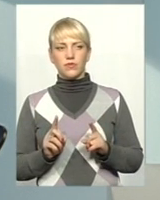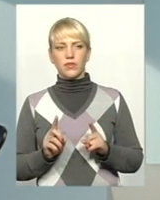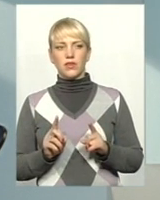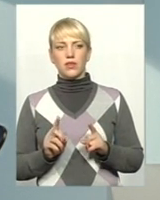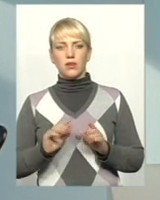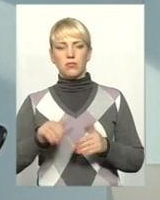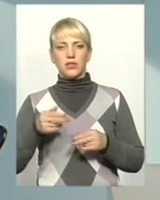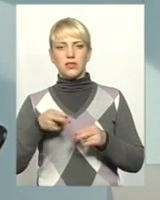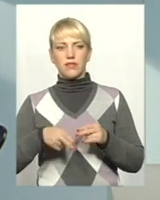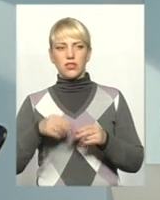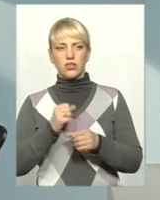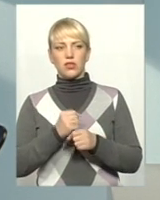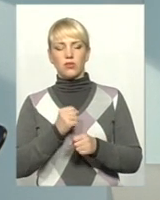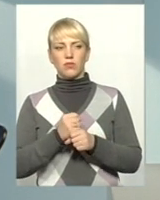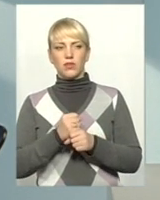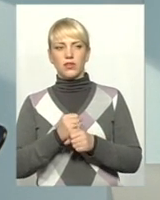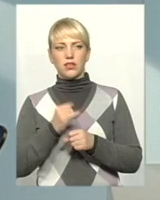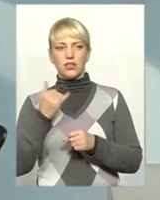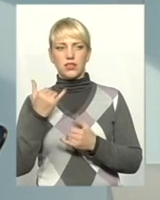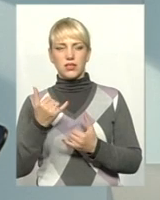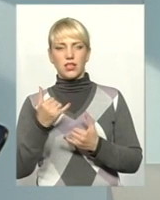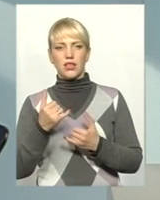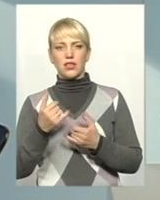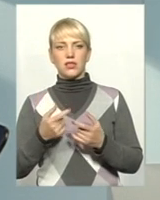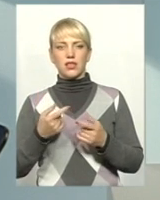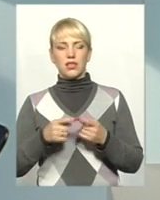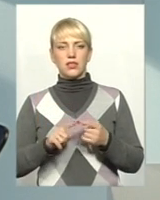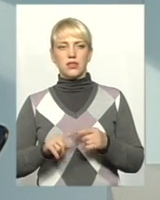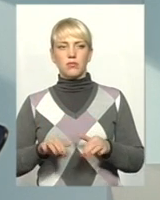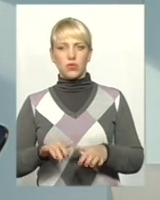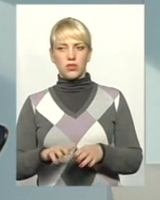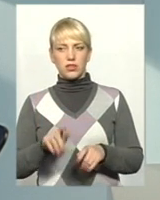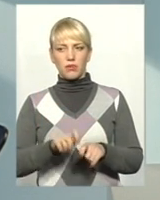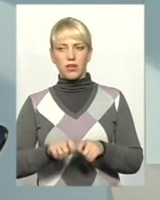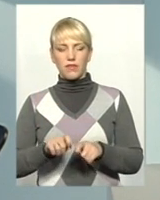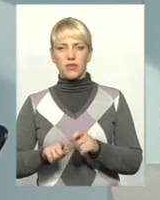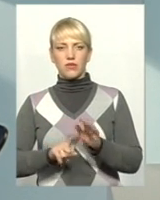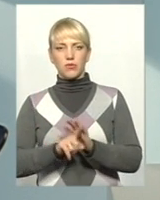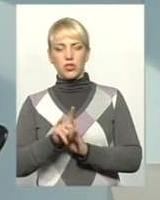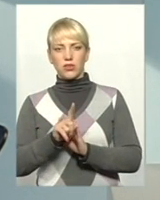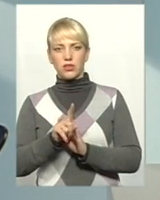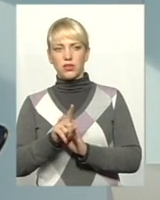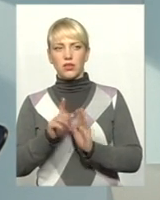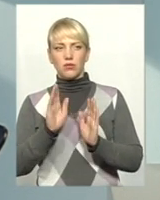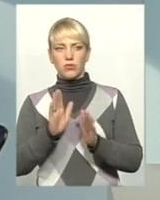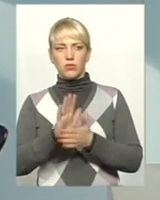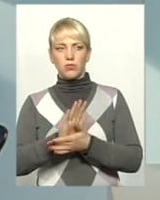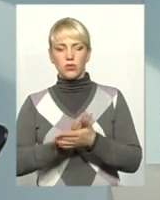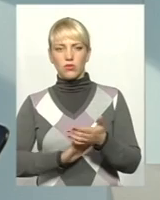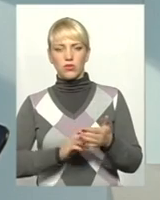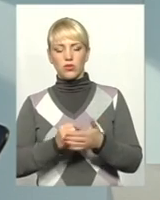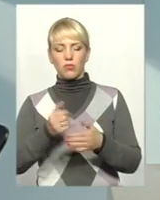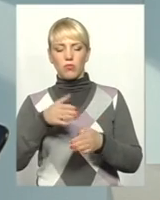після завершення робіт, і зараз якраз цей процес цих перевірок, він розпочатий, і, я думаю, буде продовжуватись до